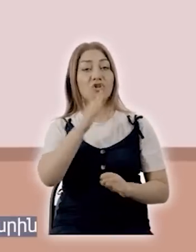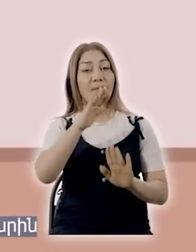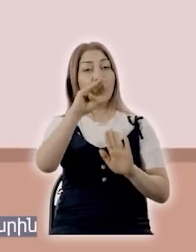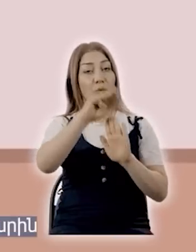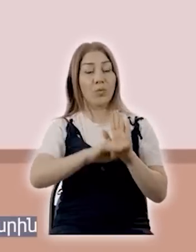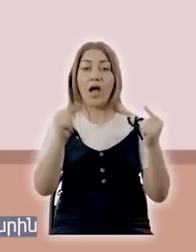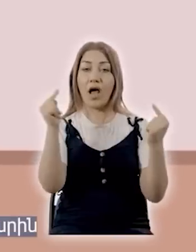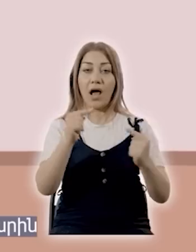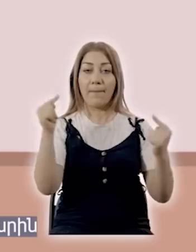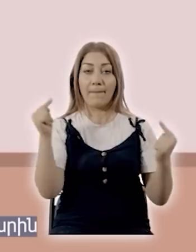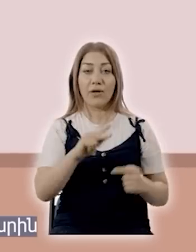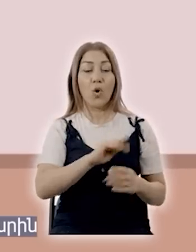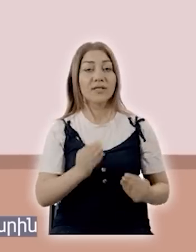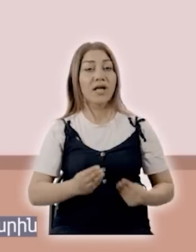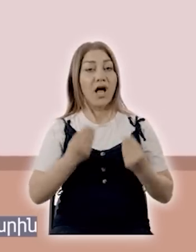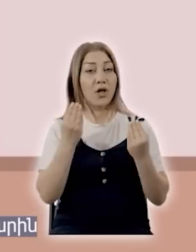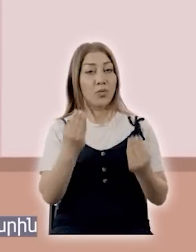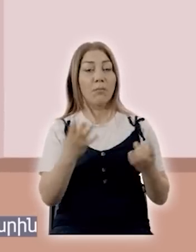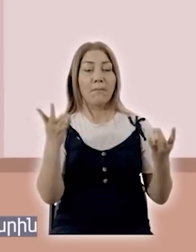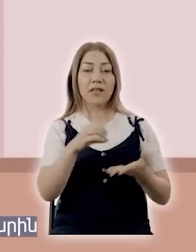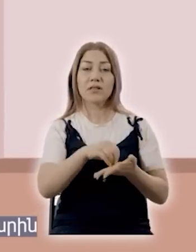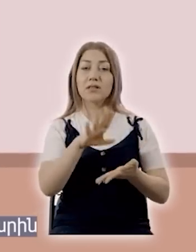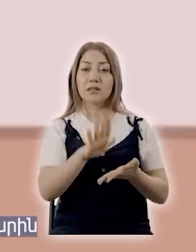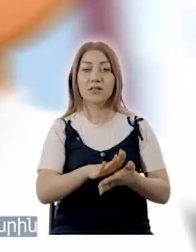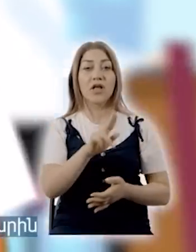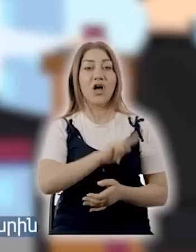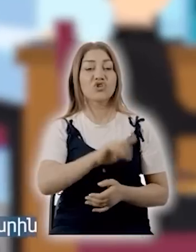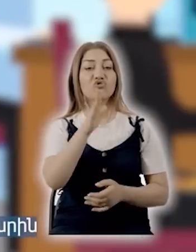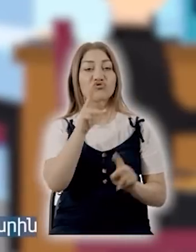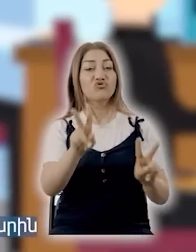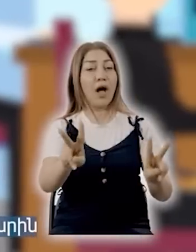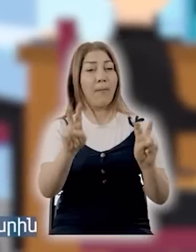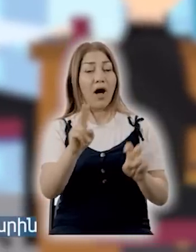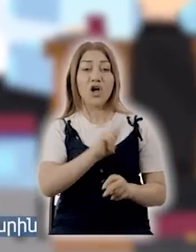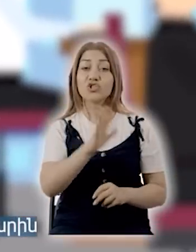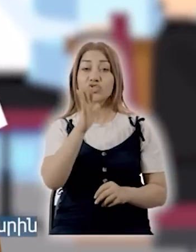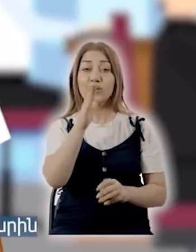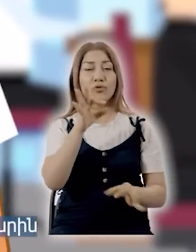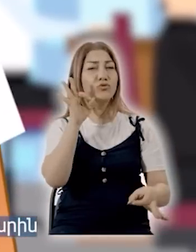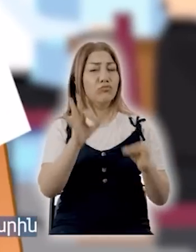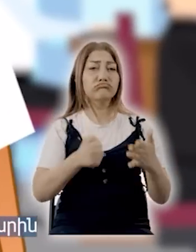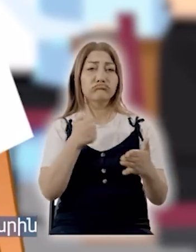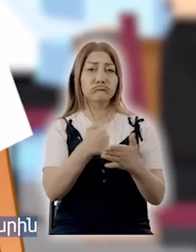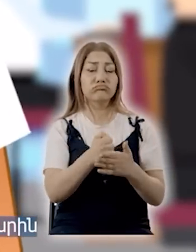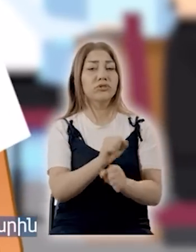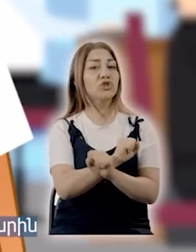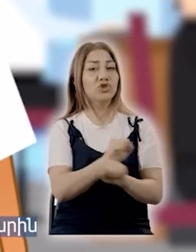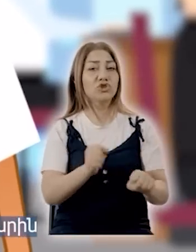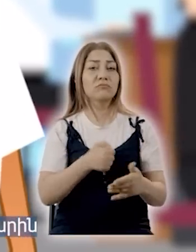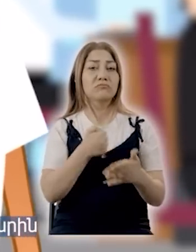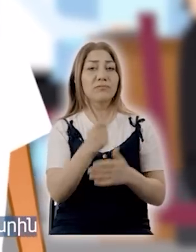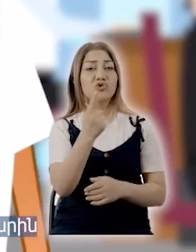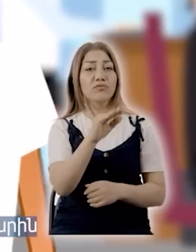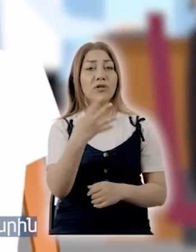սահմանված ժամանակացույցերին համապատասխան։ Գործատուն պարտավոր է ստույգ հաշվառել աշխատողի աշխատաժամանակը։ Աշխատաժամանակի նորմալ տևողությունը չի